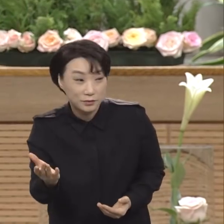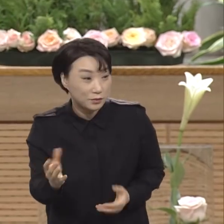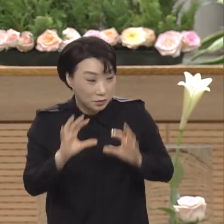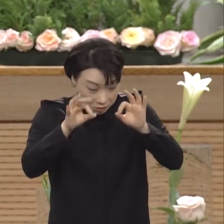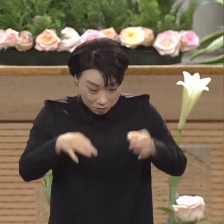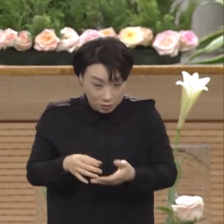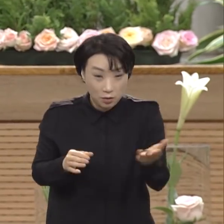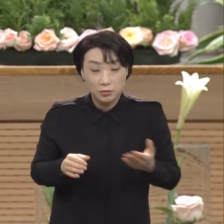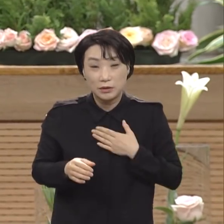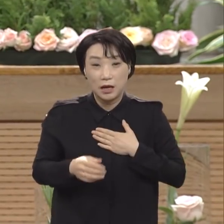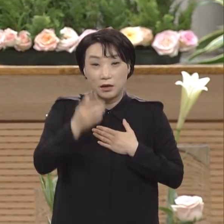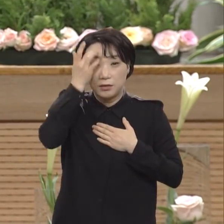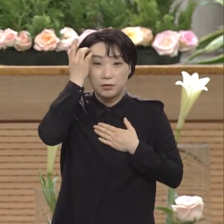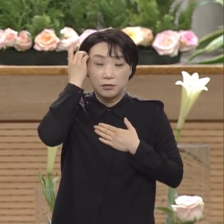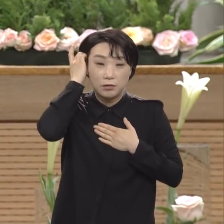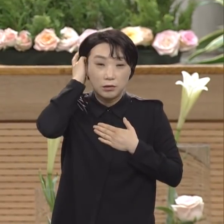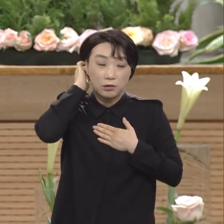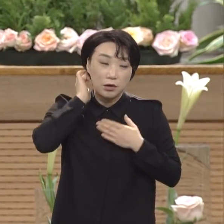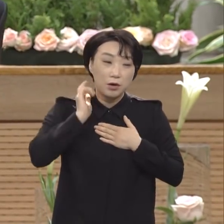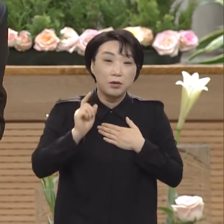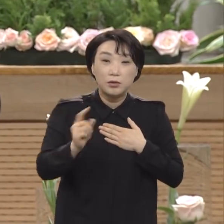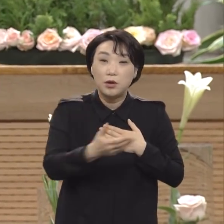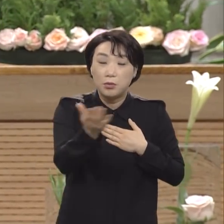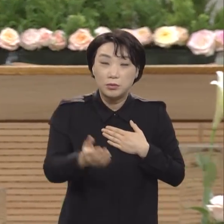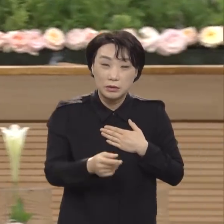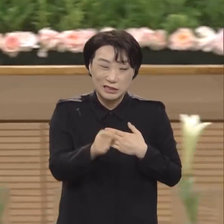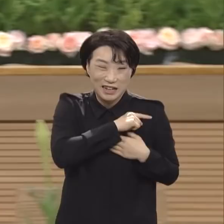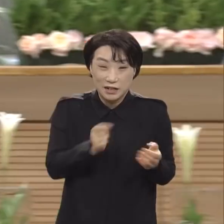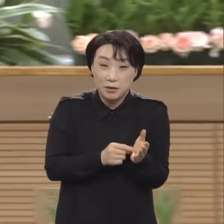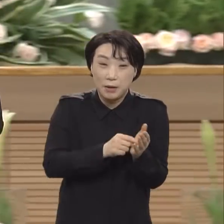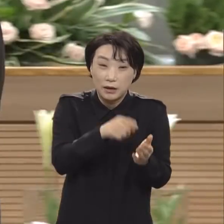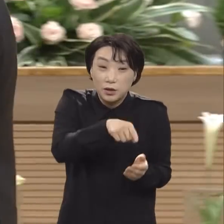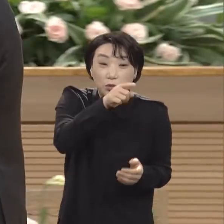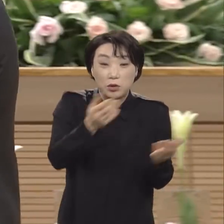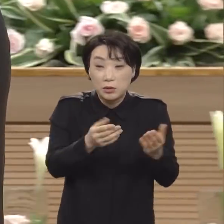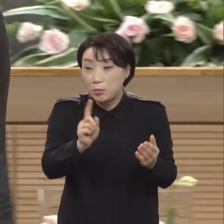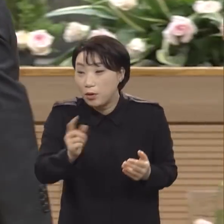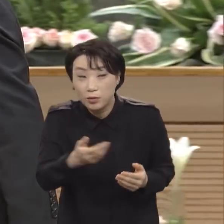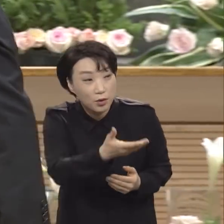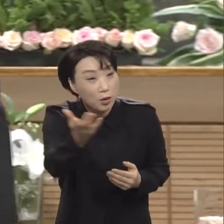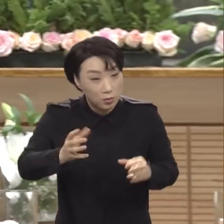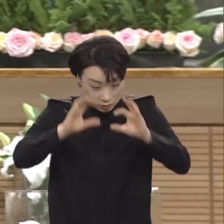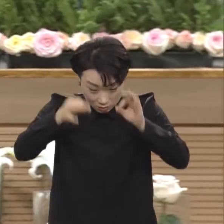우선순위가, 나의 우선순위는 뭐냐 그 말이오. 응?